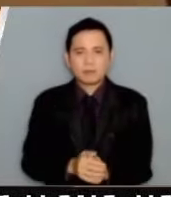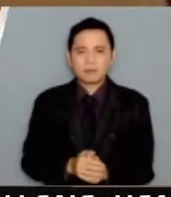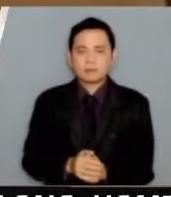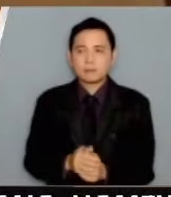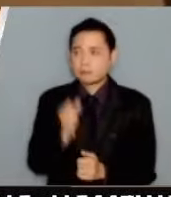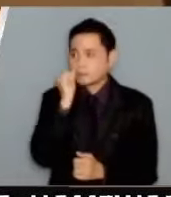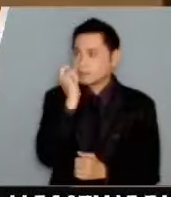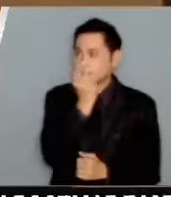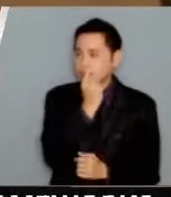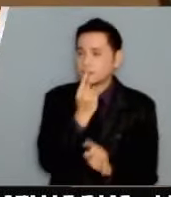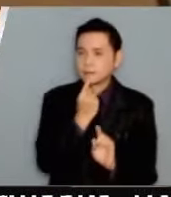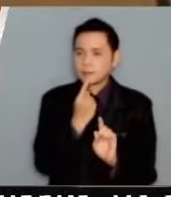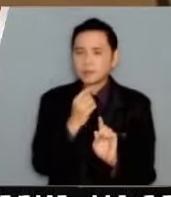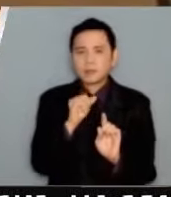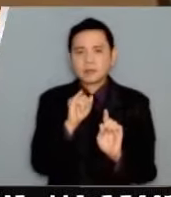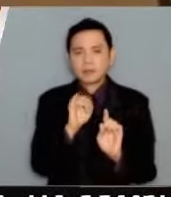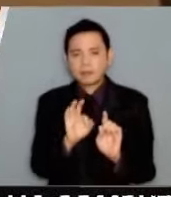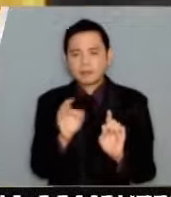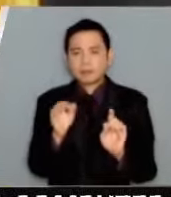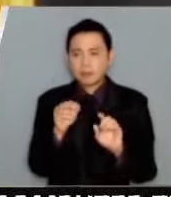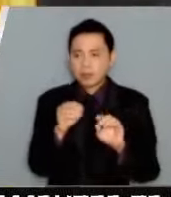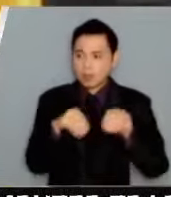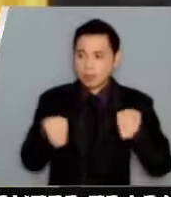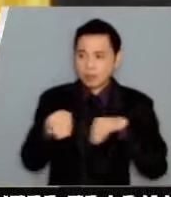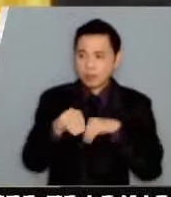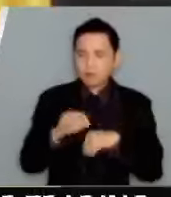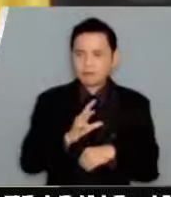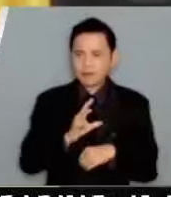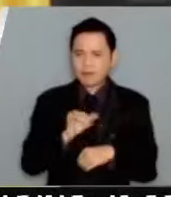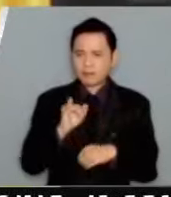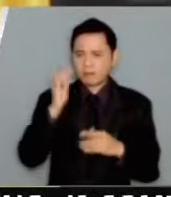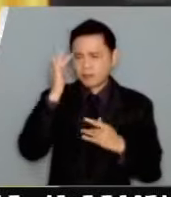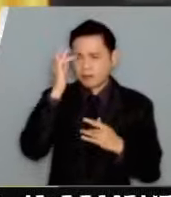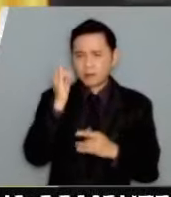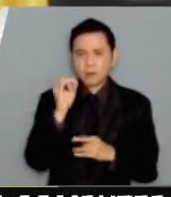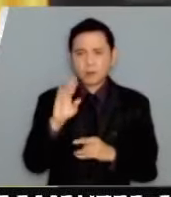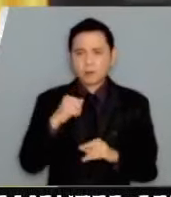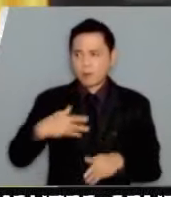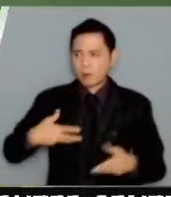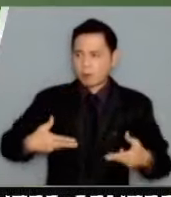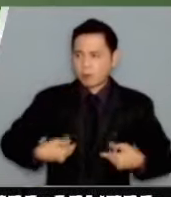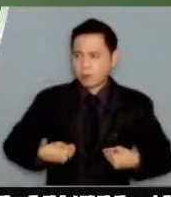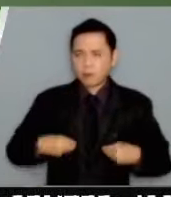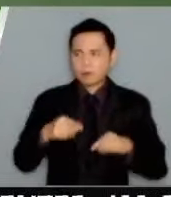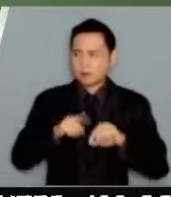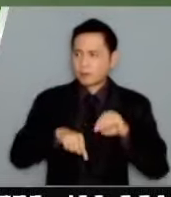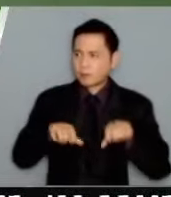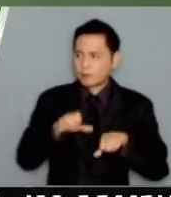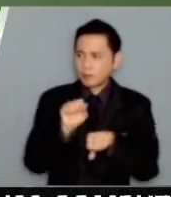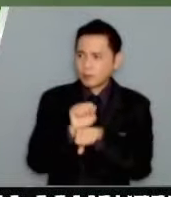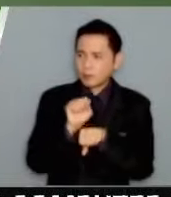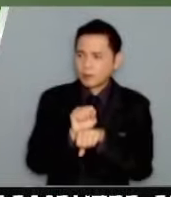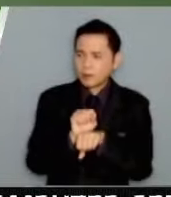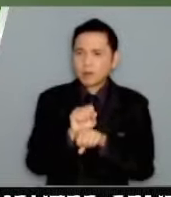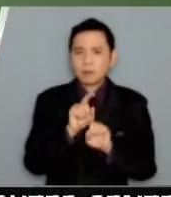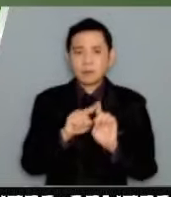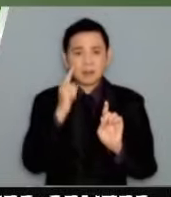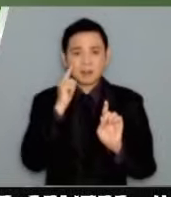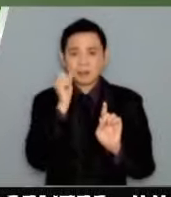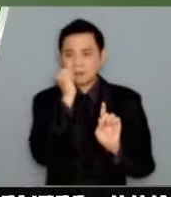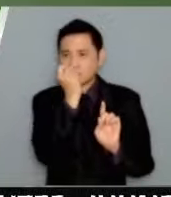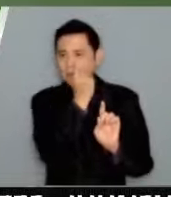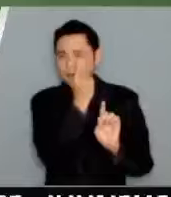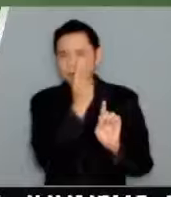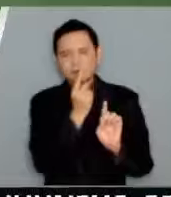nagkasakit, hindi nagagampanan ang kanyang trabaho o kaya'y corrupt. Hindi raw ganoon ang vice-presidente. Mag-uusap daw sila ni